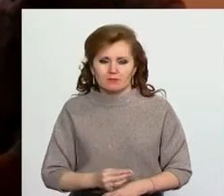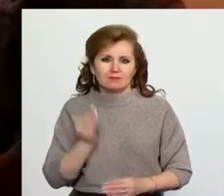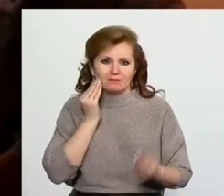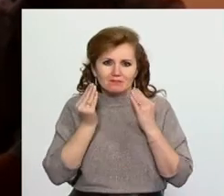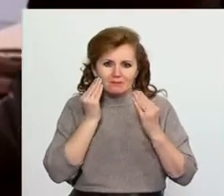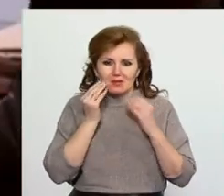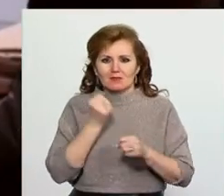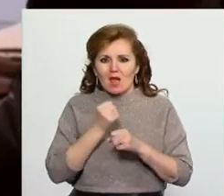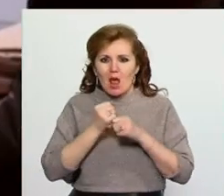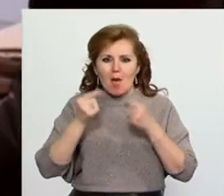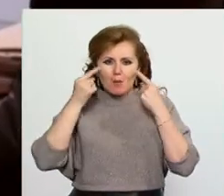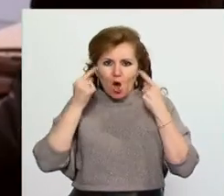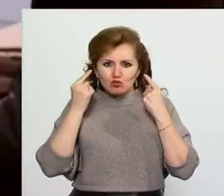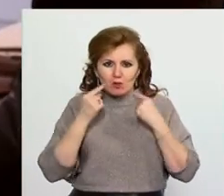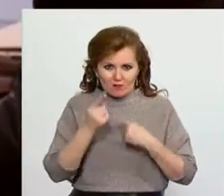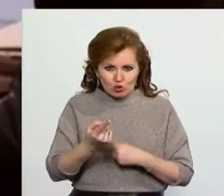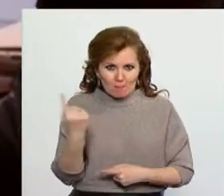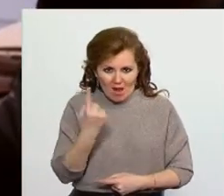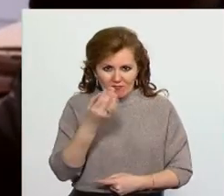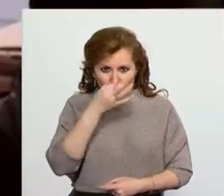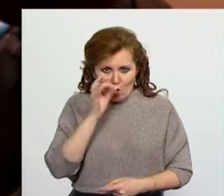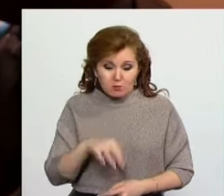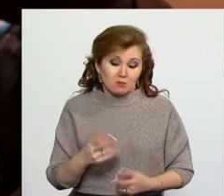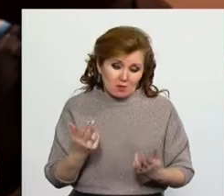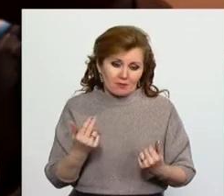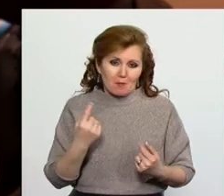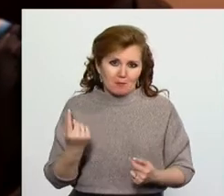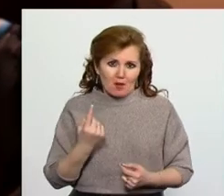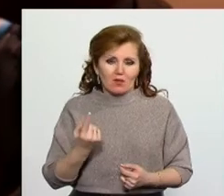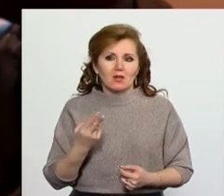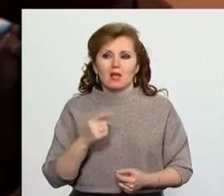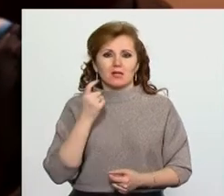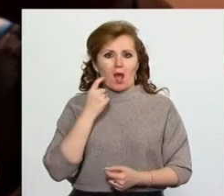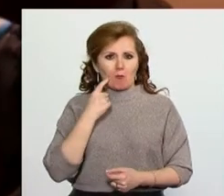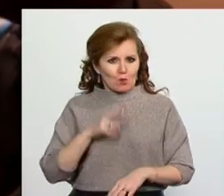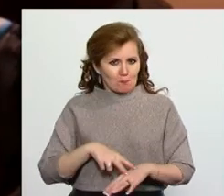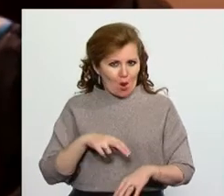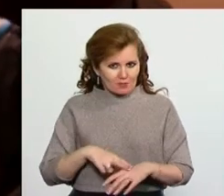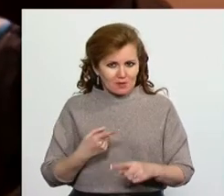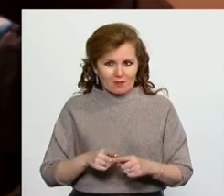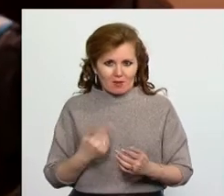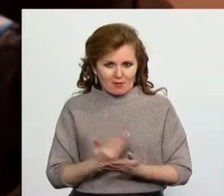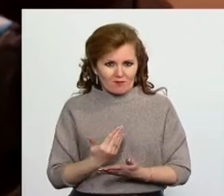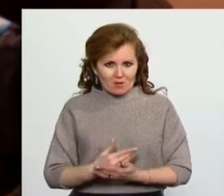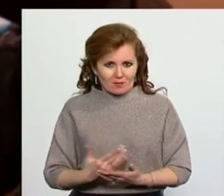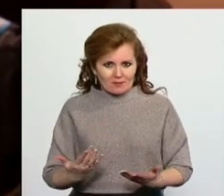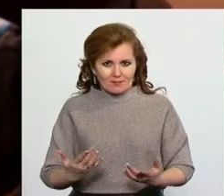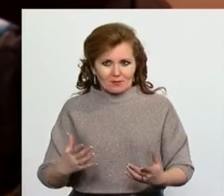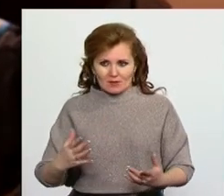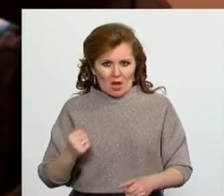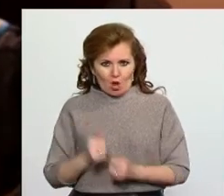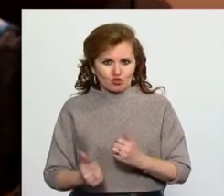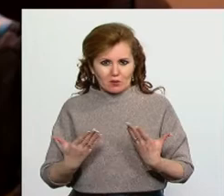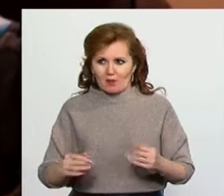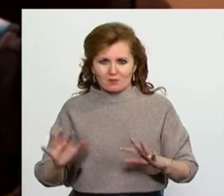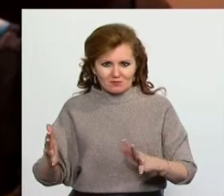Делались морщины. Это ваш первый опыт был такой вот? Да. А вообще для сарапульской полиции это тоже, наверное, было не каждый